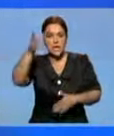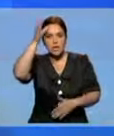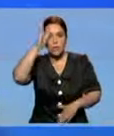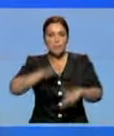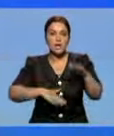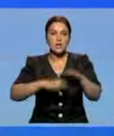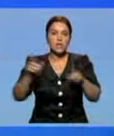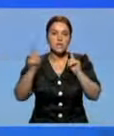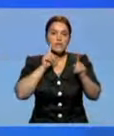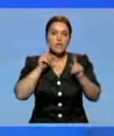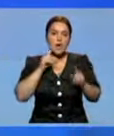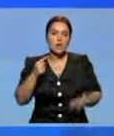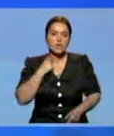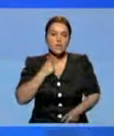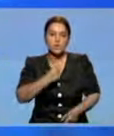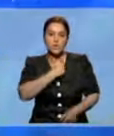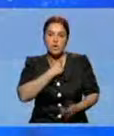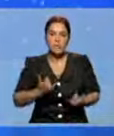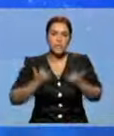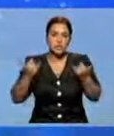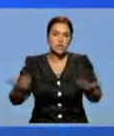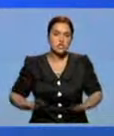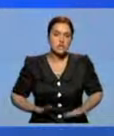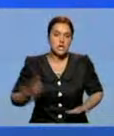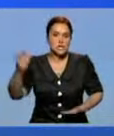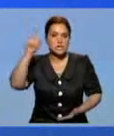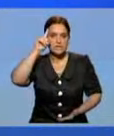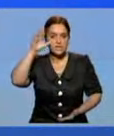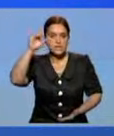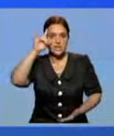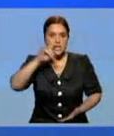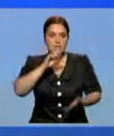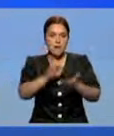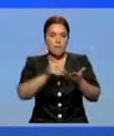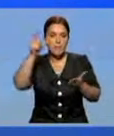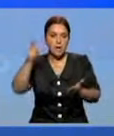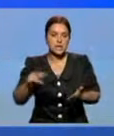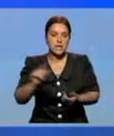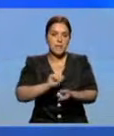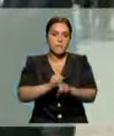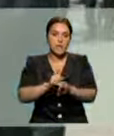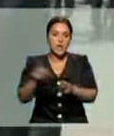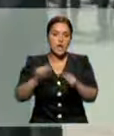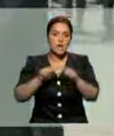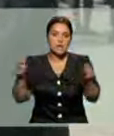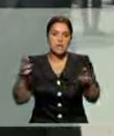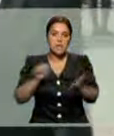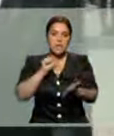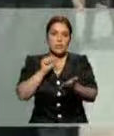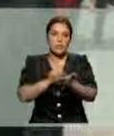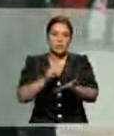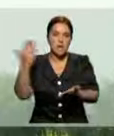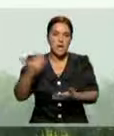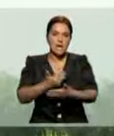конференции в Талдыкургане, посвященной жизни и деятельности выдающегося казахского поэта и переводчика. Открытие подтверждают публикации